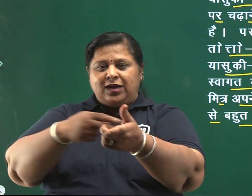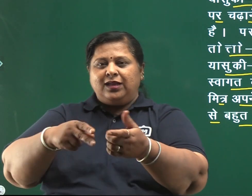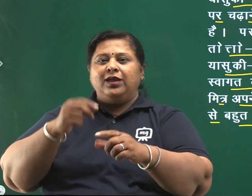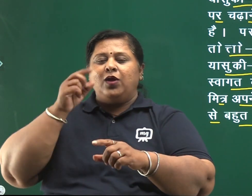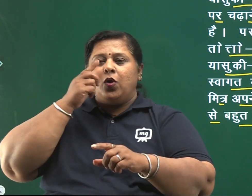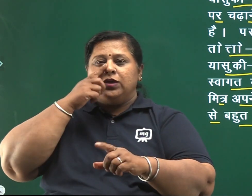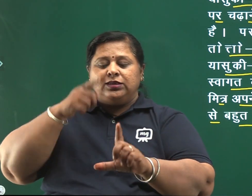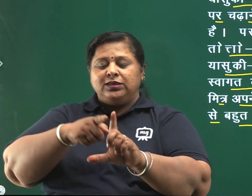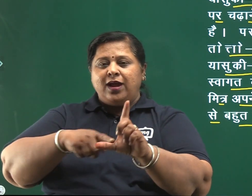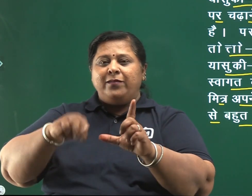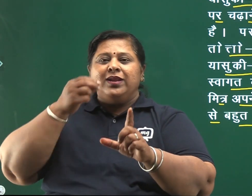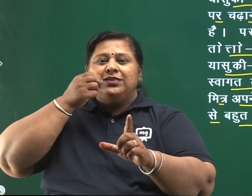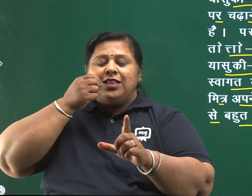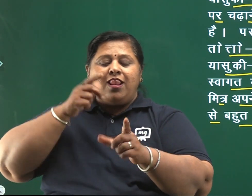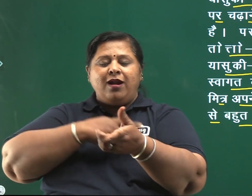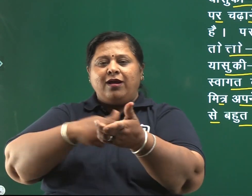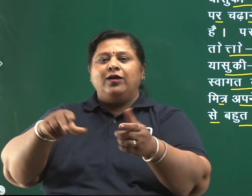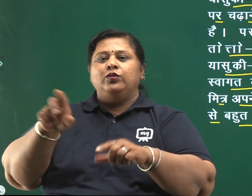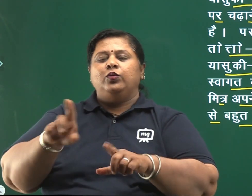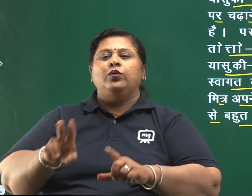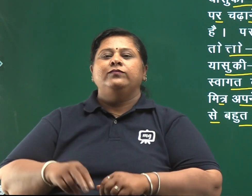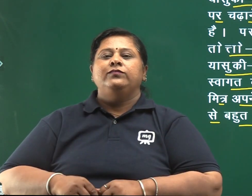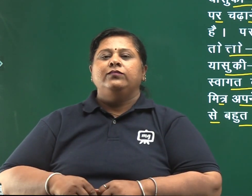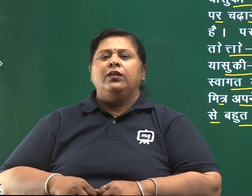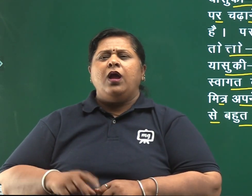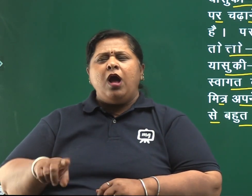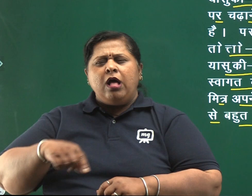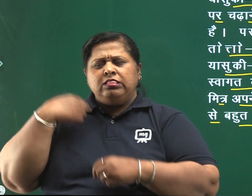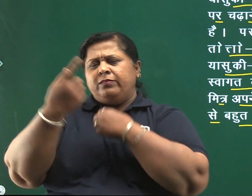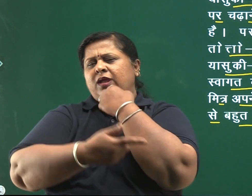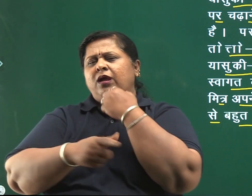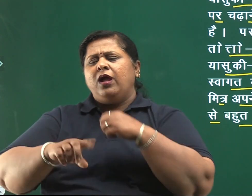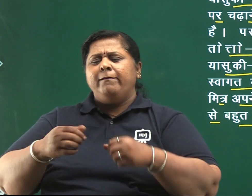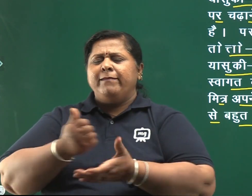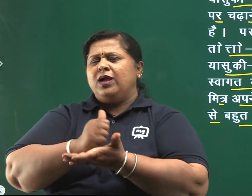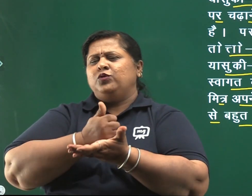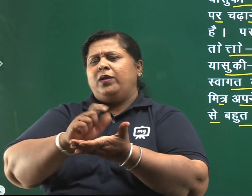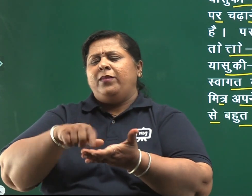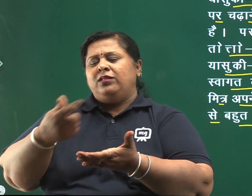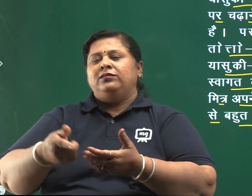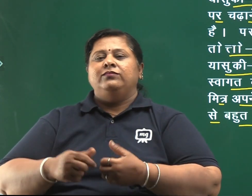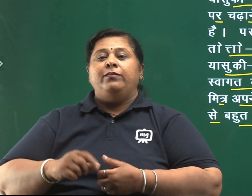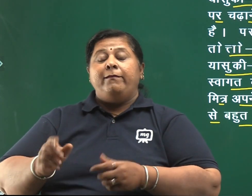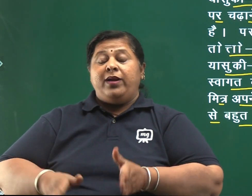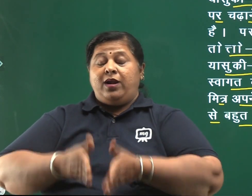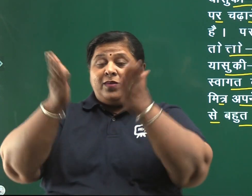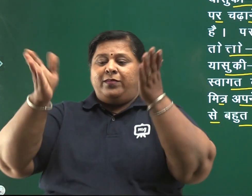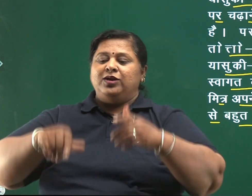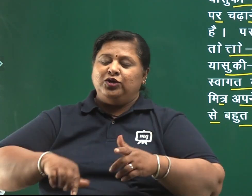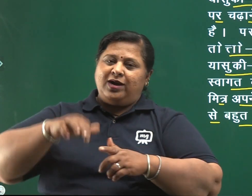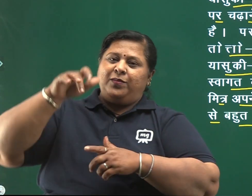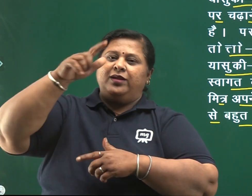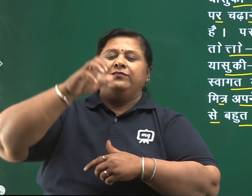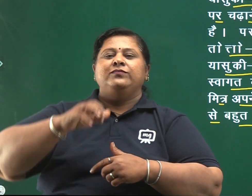यासुकी-चान अंत में कई प्रयासों के बाद पेड़ पर चढ़ने